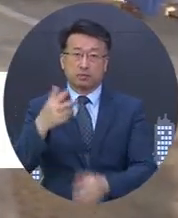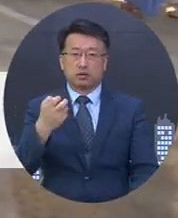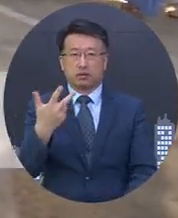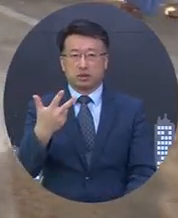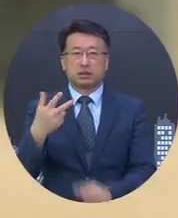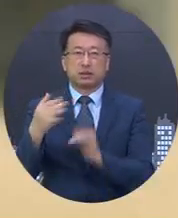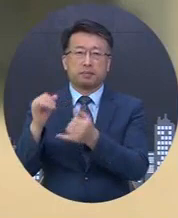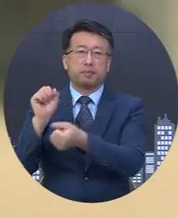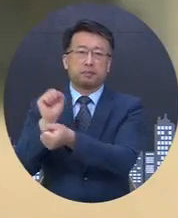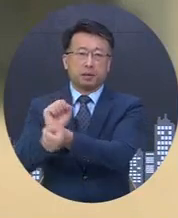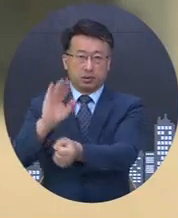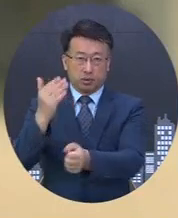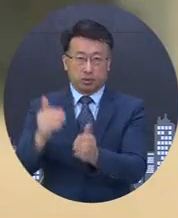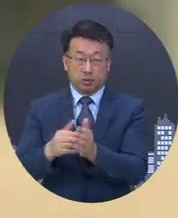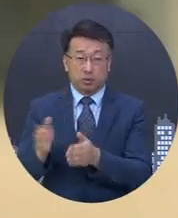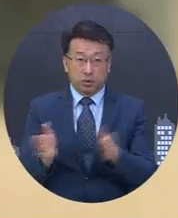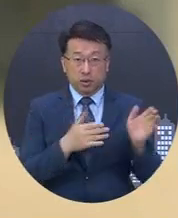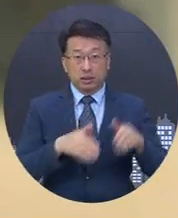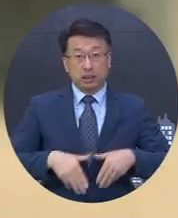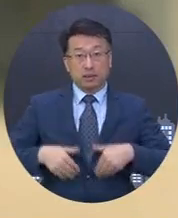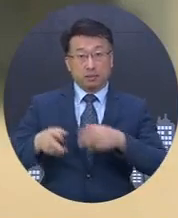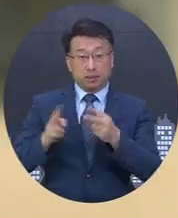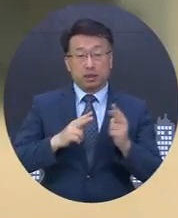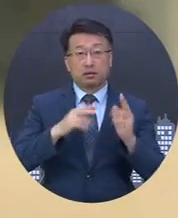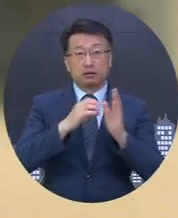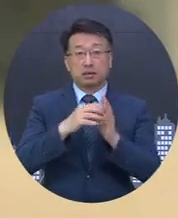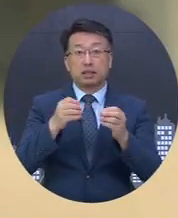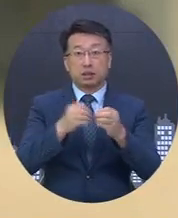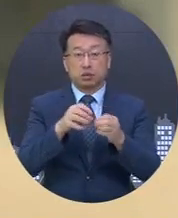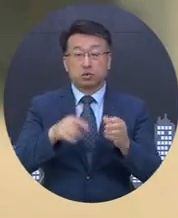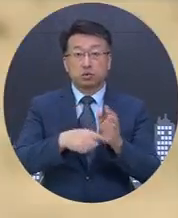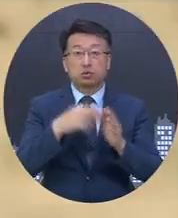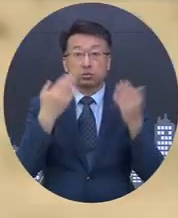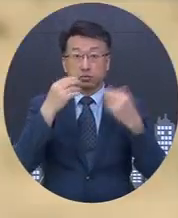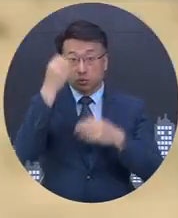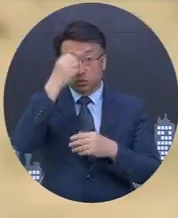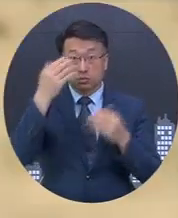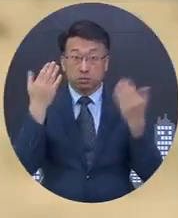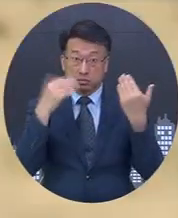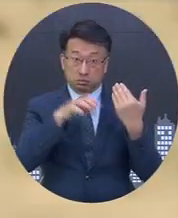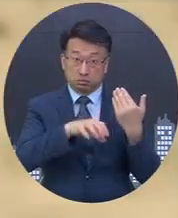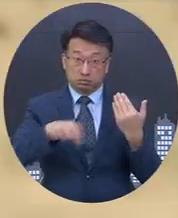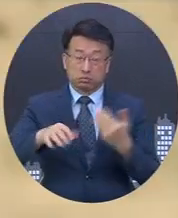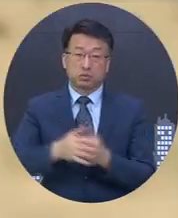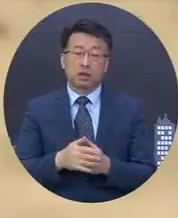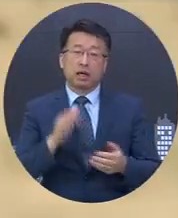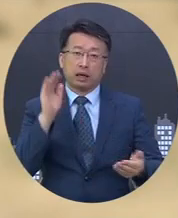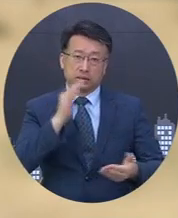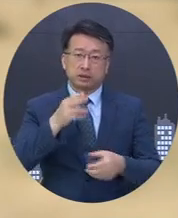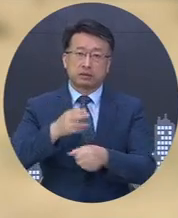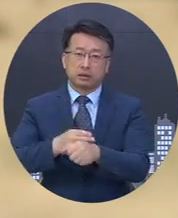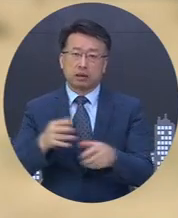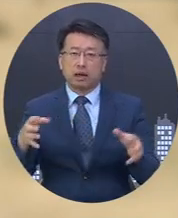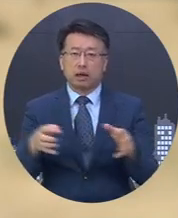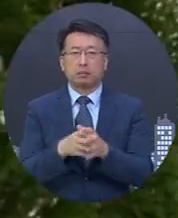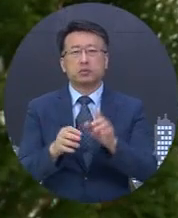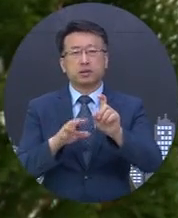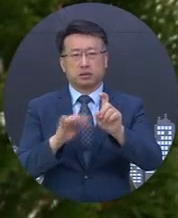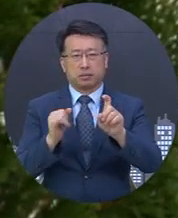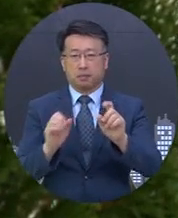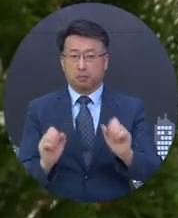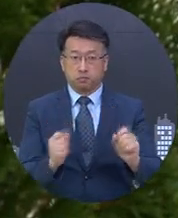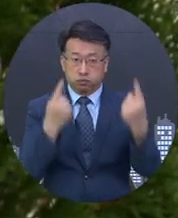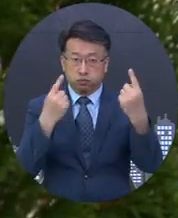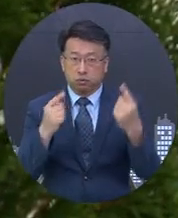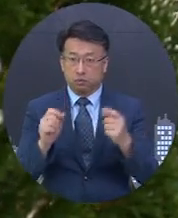77명으로 늘었고 남해와 거제, 창원에선 초등학교와 고등학교에서 학생과 교직원 10여 명이